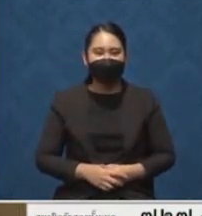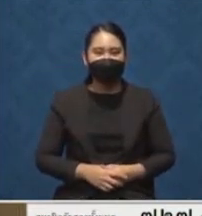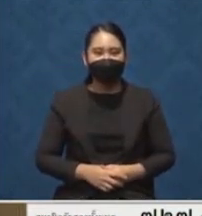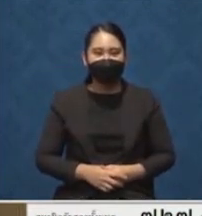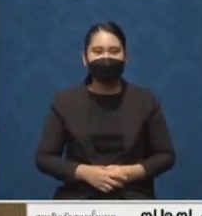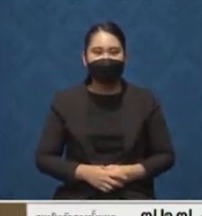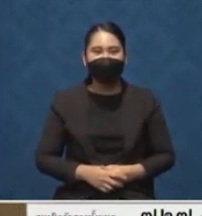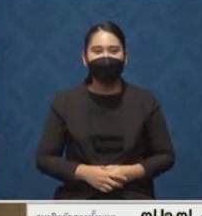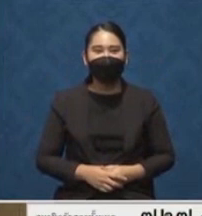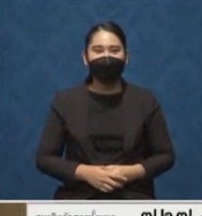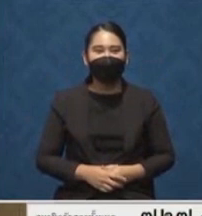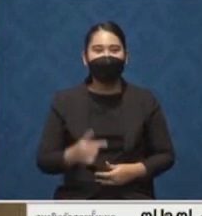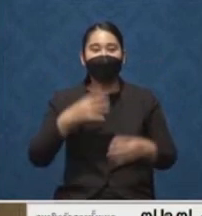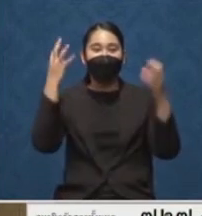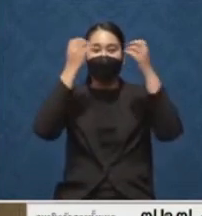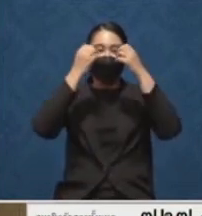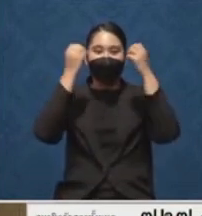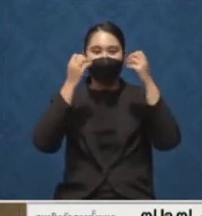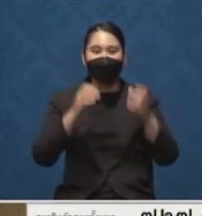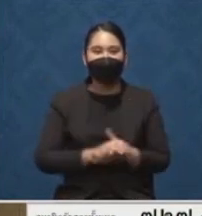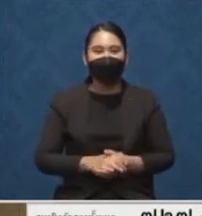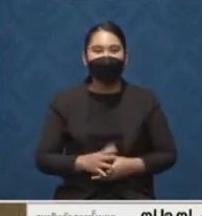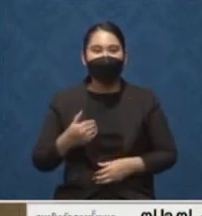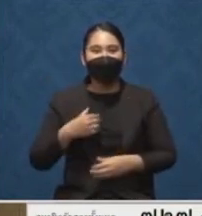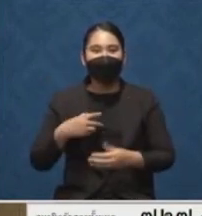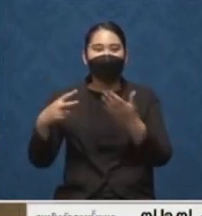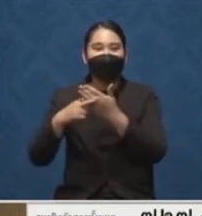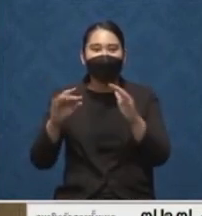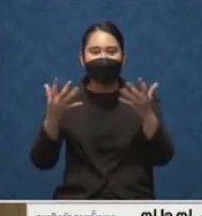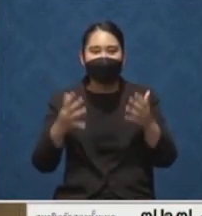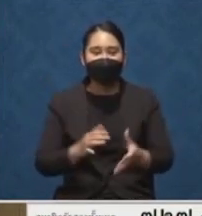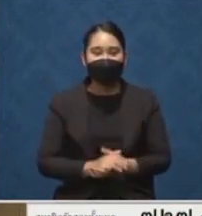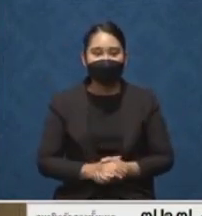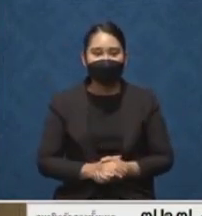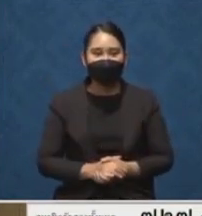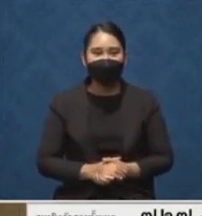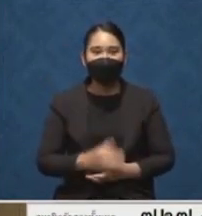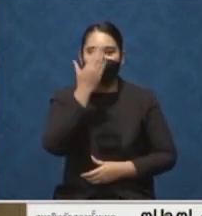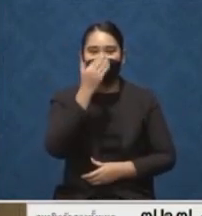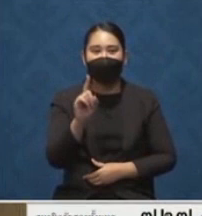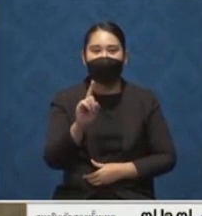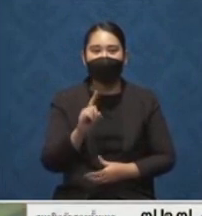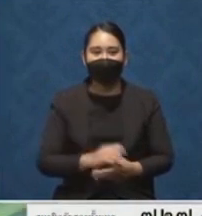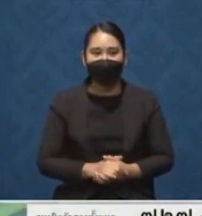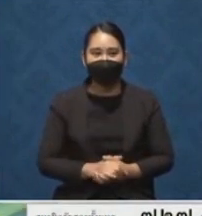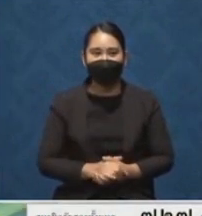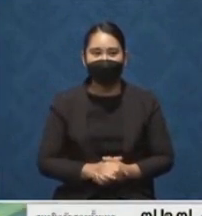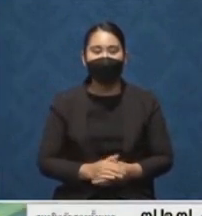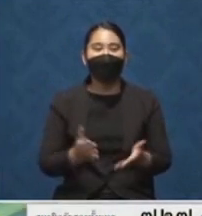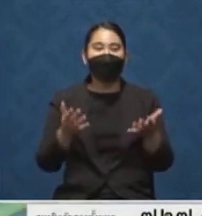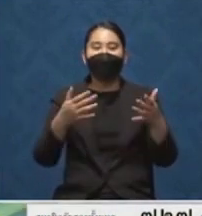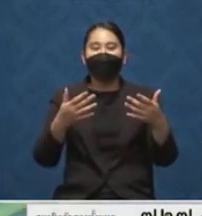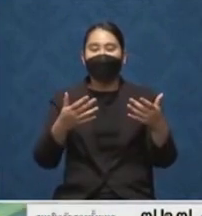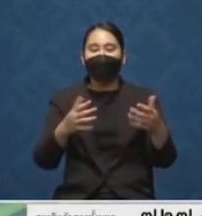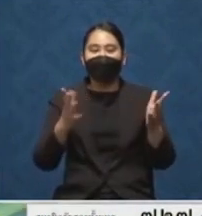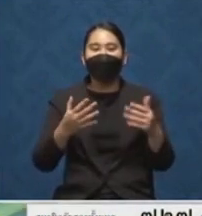แล้วครับผมสักมือละ ผมยังไม่ประท้วงเลยท่านประธานเพราะอะไร เอาเป็นว่าผ